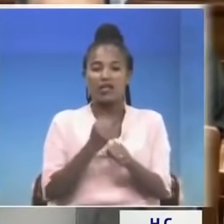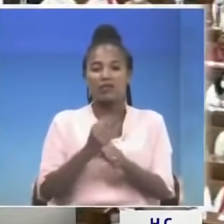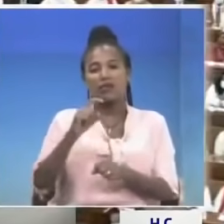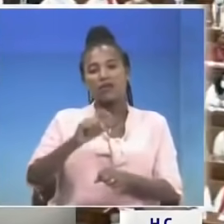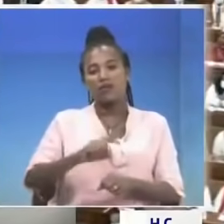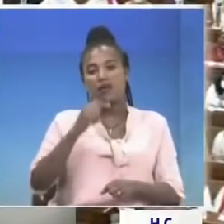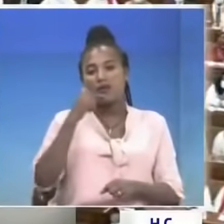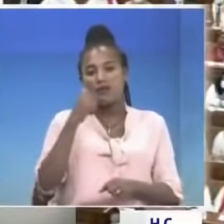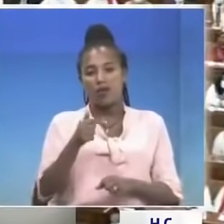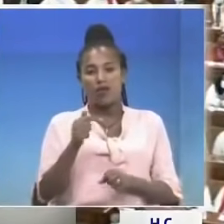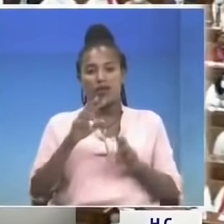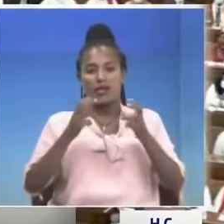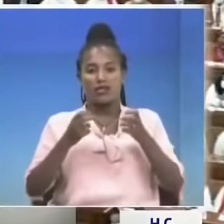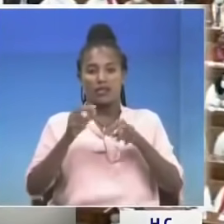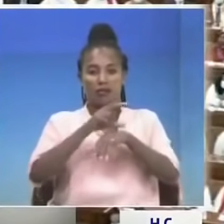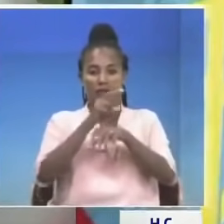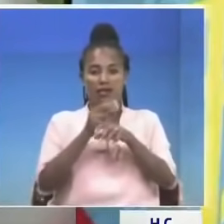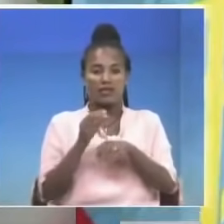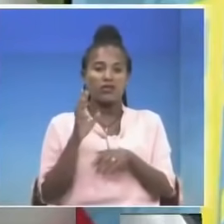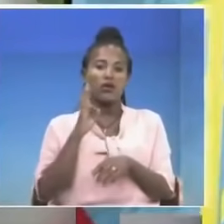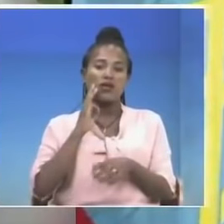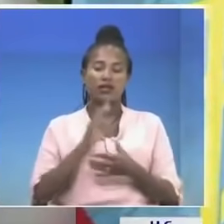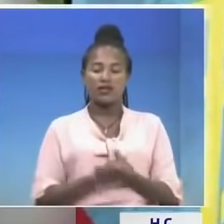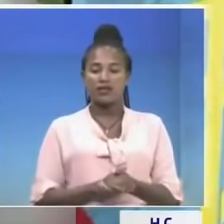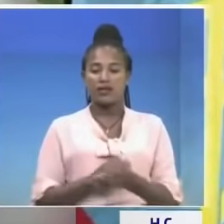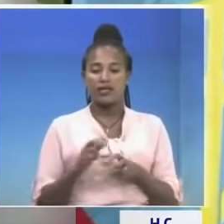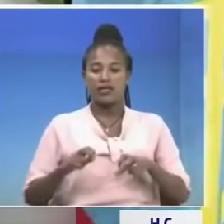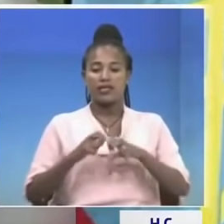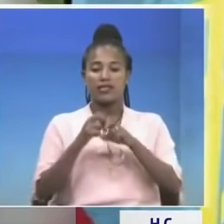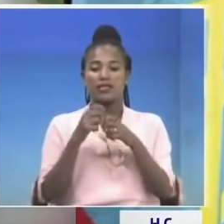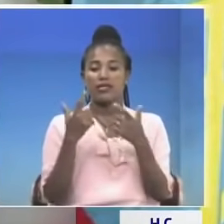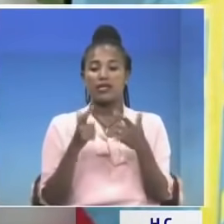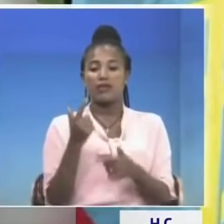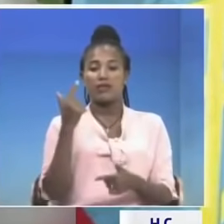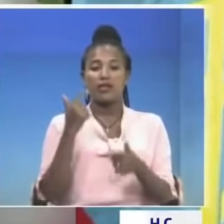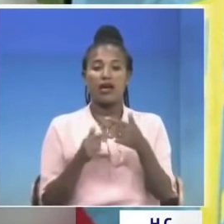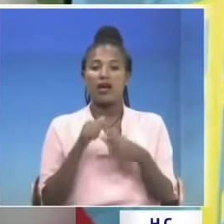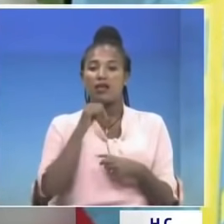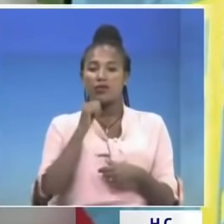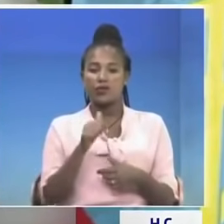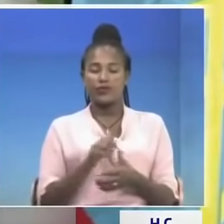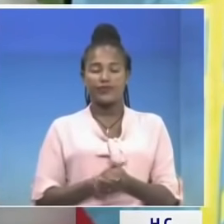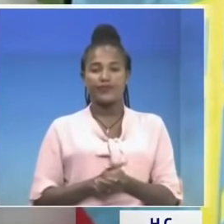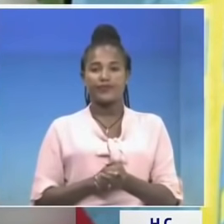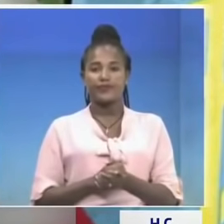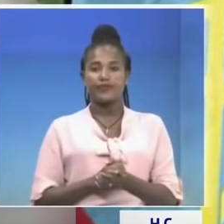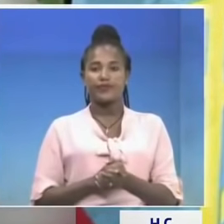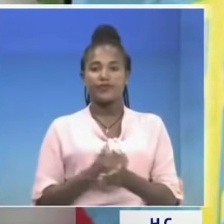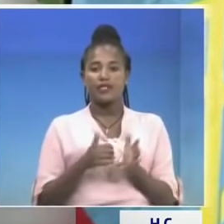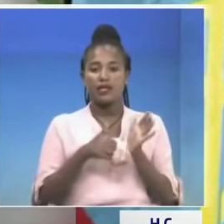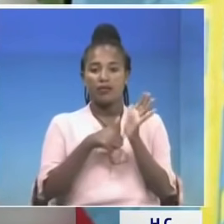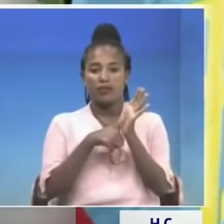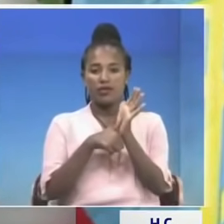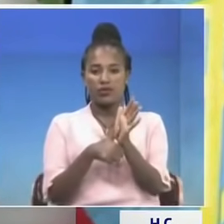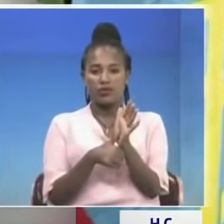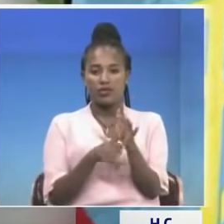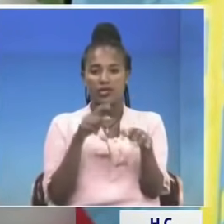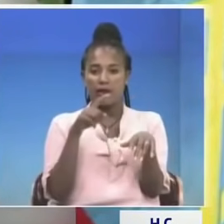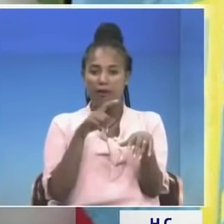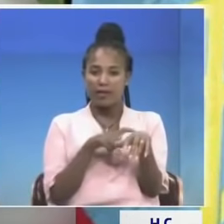ብለዋል። ርዕሰ ብሔር ሳህለወርቅ ዘውዴ ግጭት ድንገት የሚመጣ ባለመሆኑ ምልክቶችን